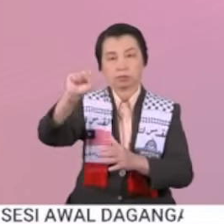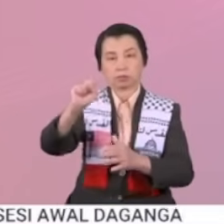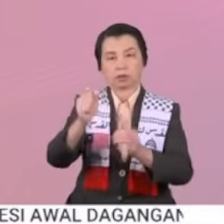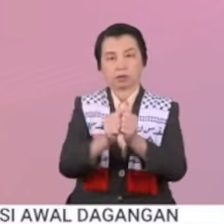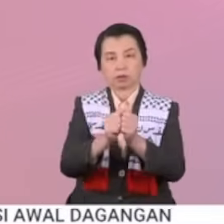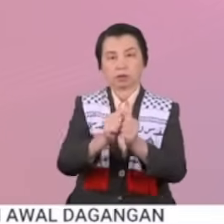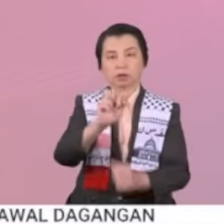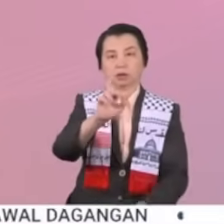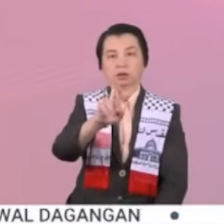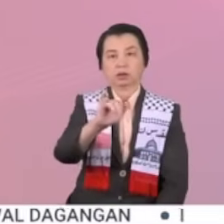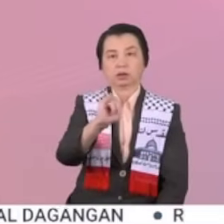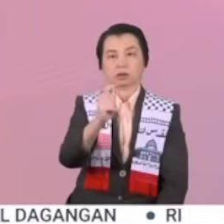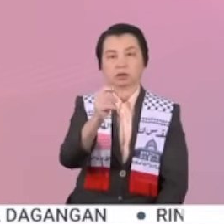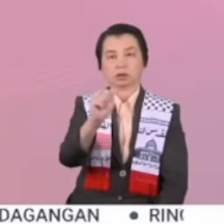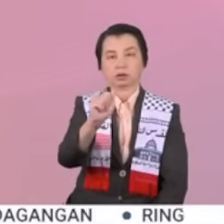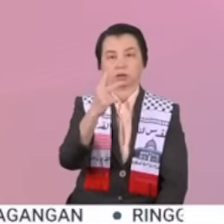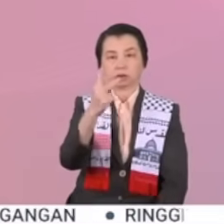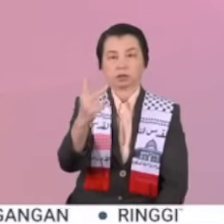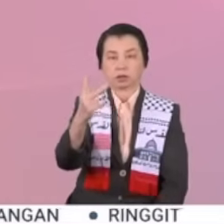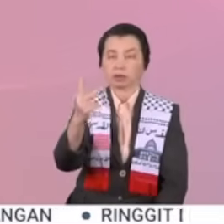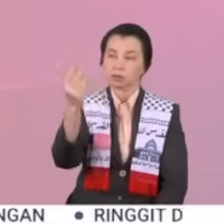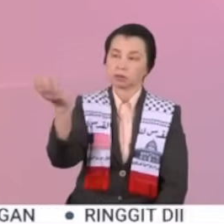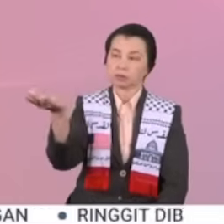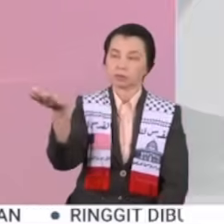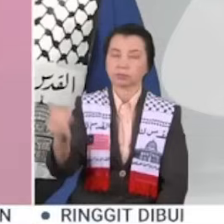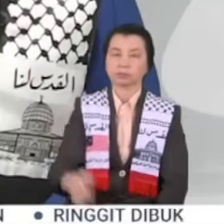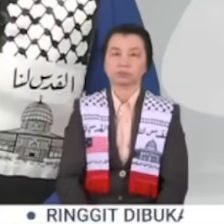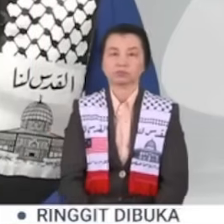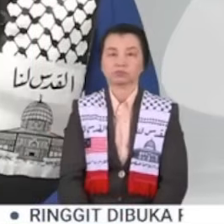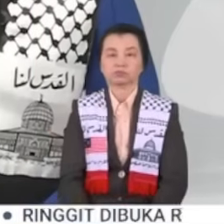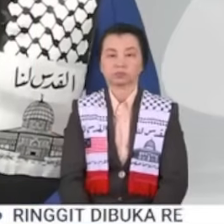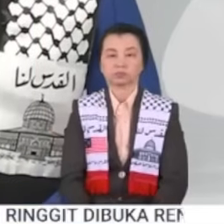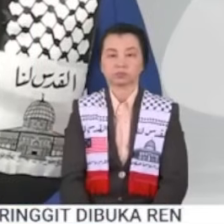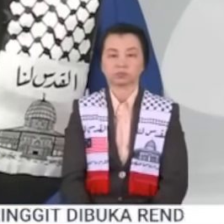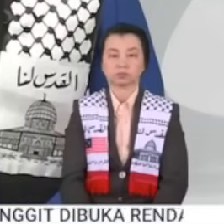langsungersama Rita Malik di Kota Kinabalu silakan